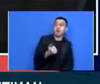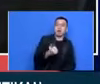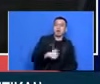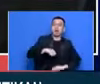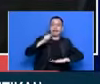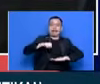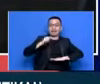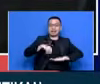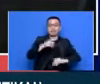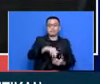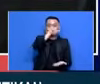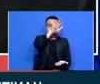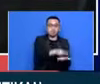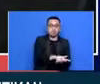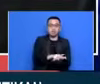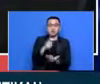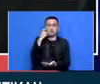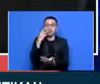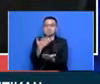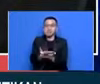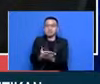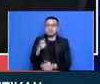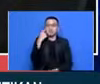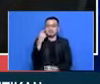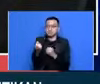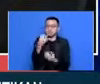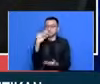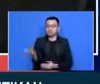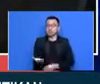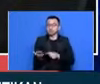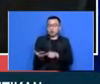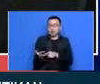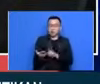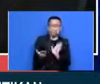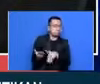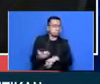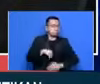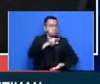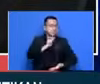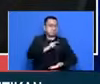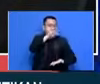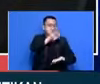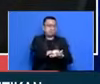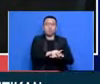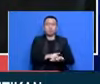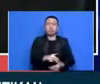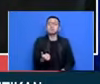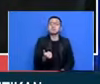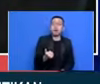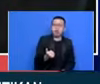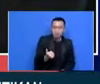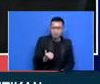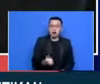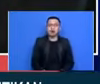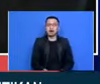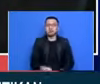di persidangan berbeda dengan putusan yang dijatuhkan dakwaan yang disampaikan berbeda itu suatu yang keliru fatal itu